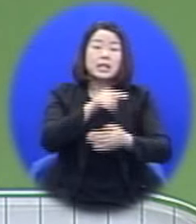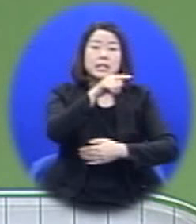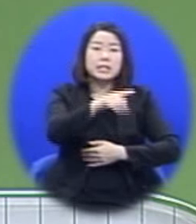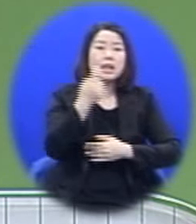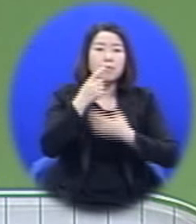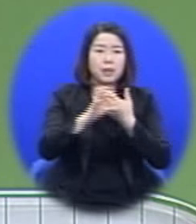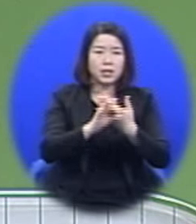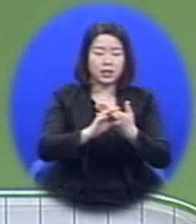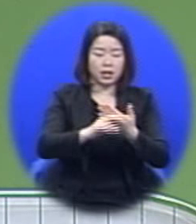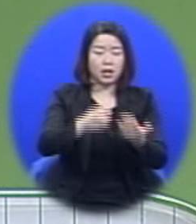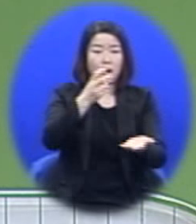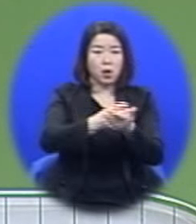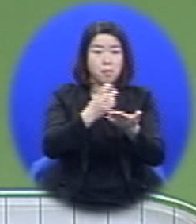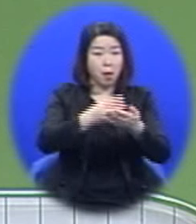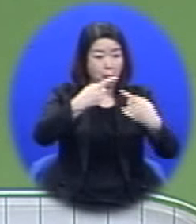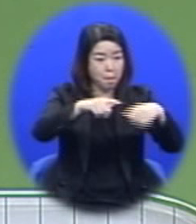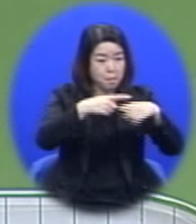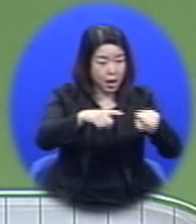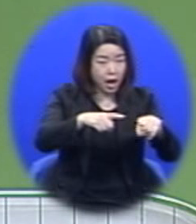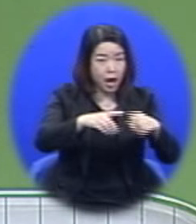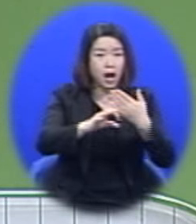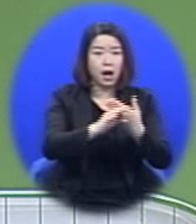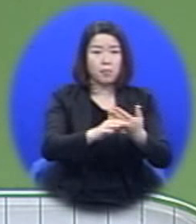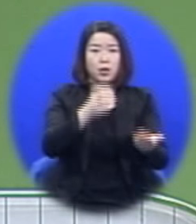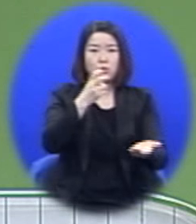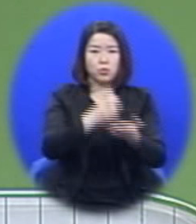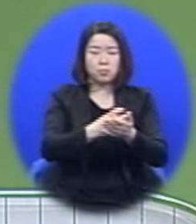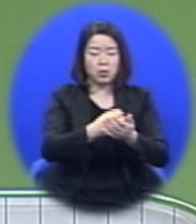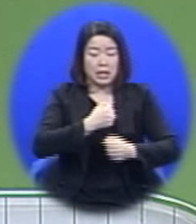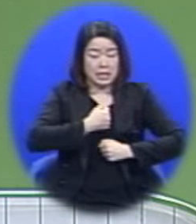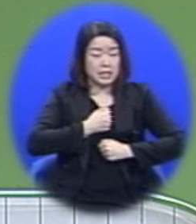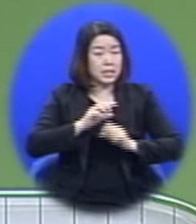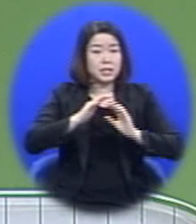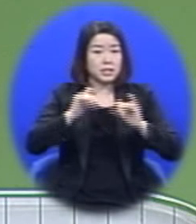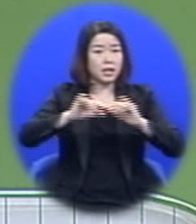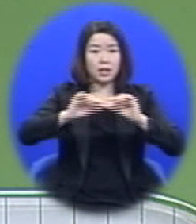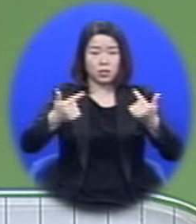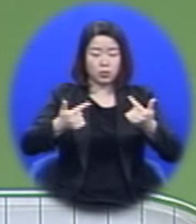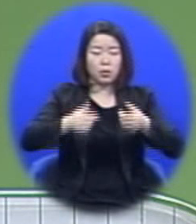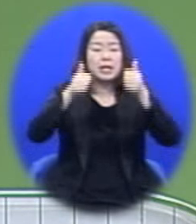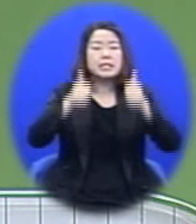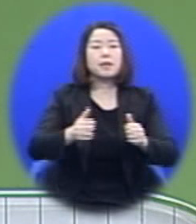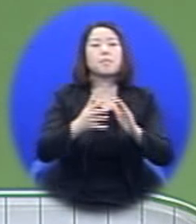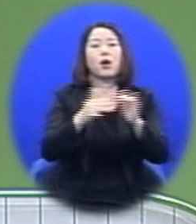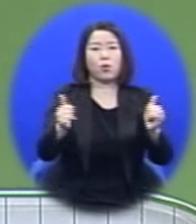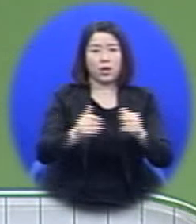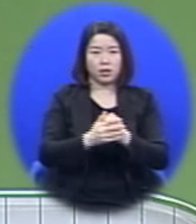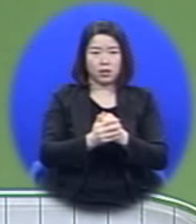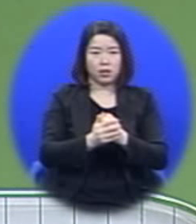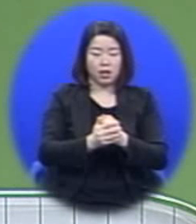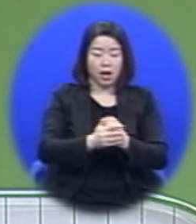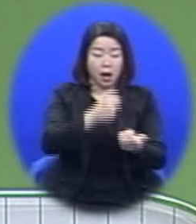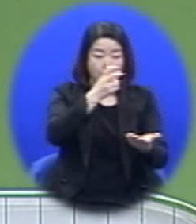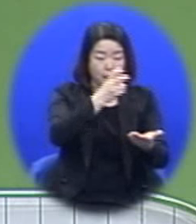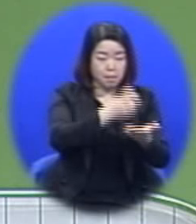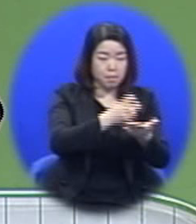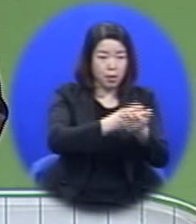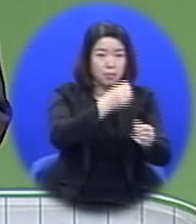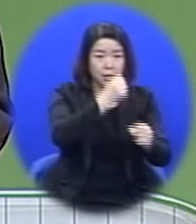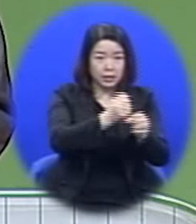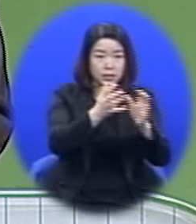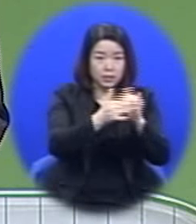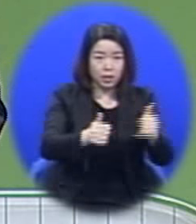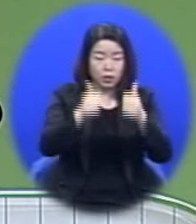만일 율법을 판단하면 율법의 준행자가 아니오 재판관이로다. 입법자와 재판관은 오직 한